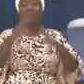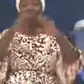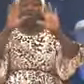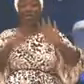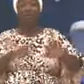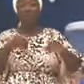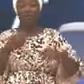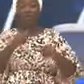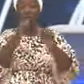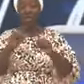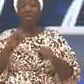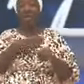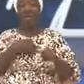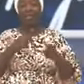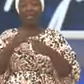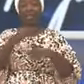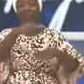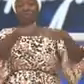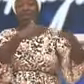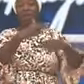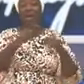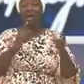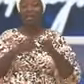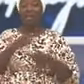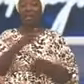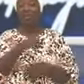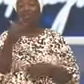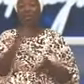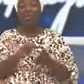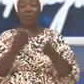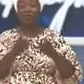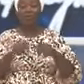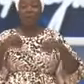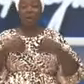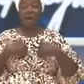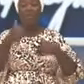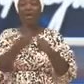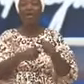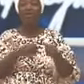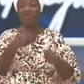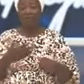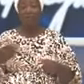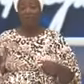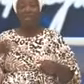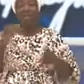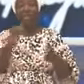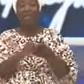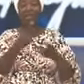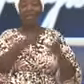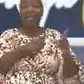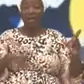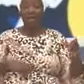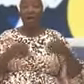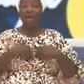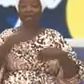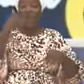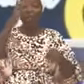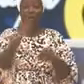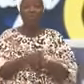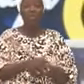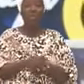bénédictions et le progrès quiconque veut avoir tout ce que le seigneur a promet